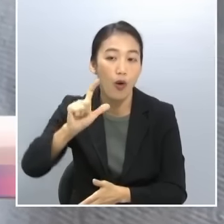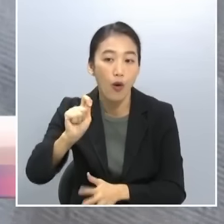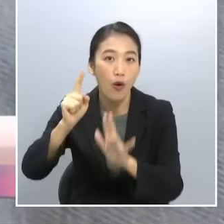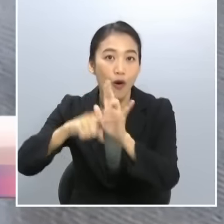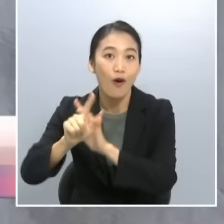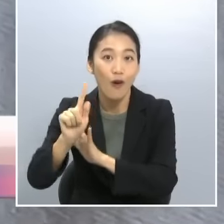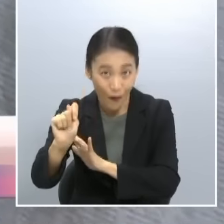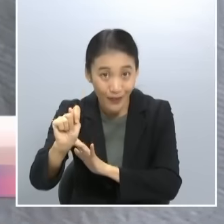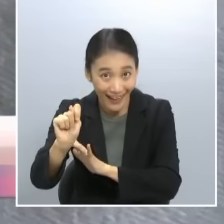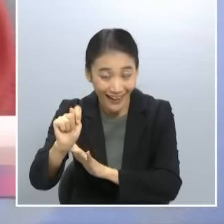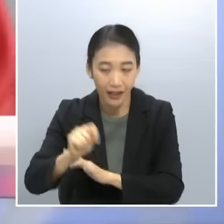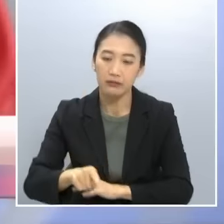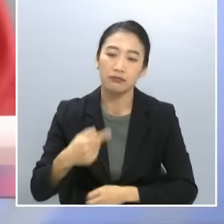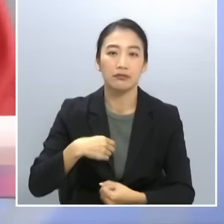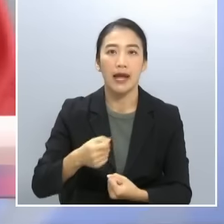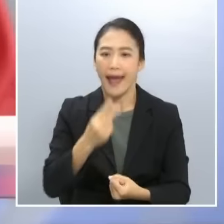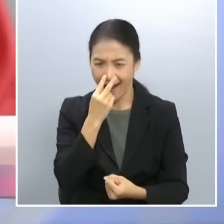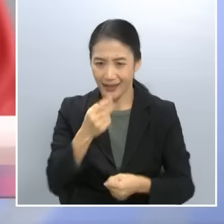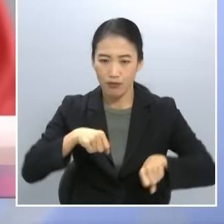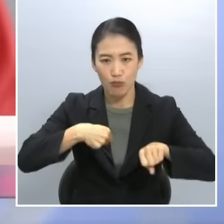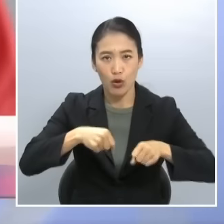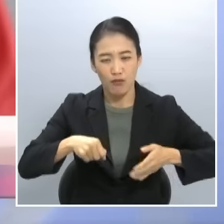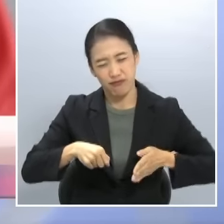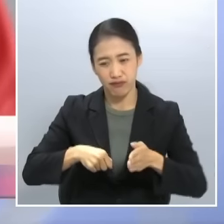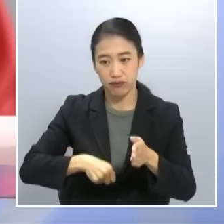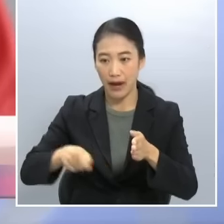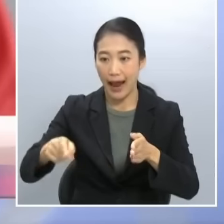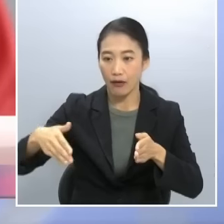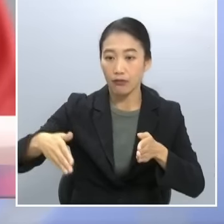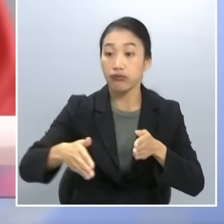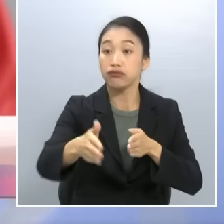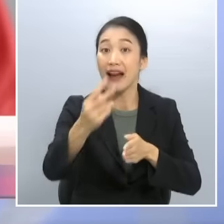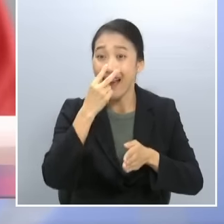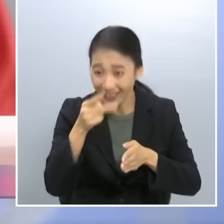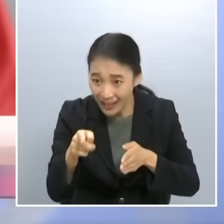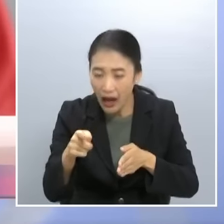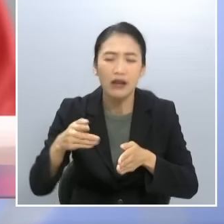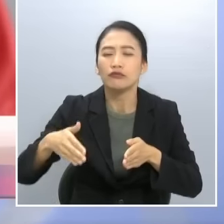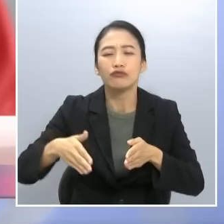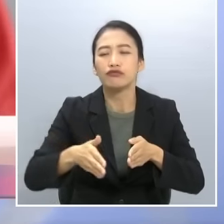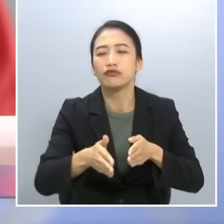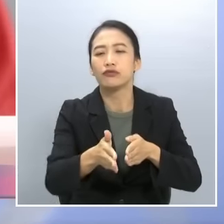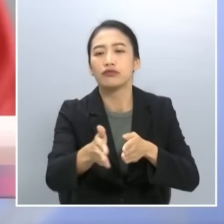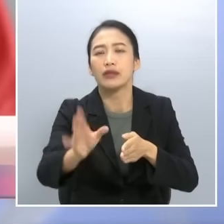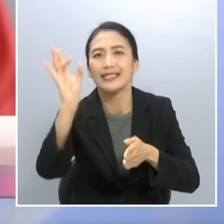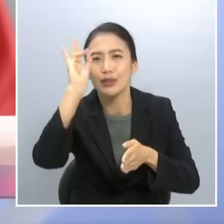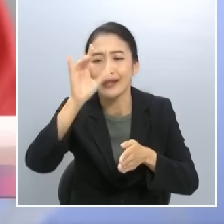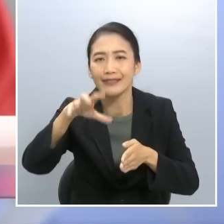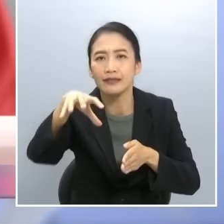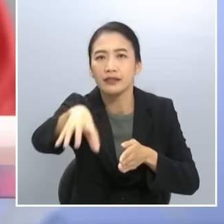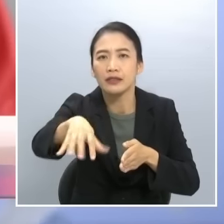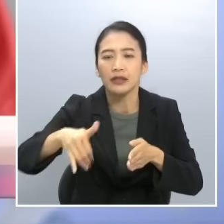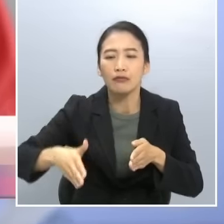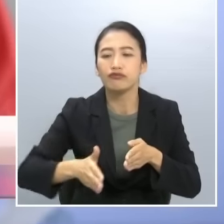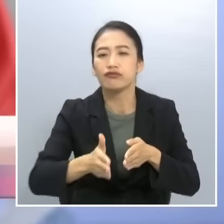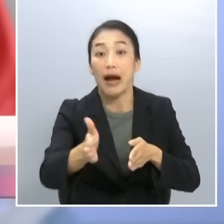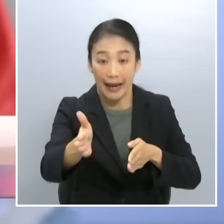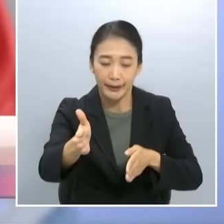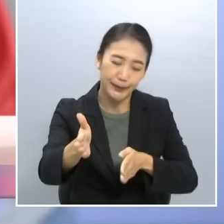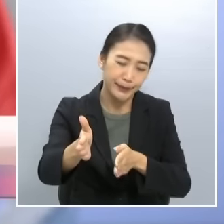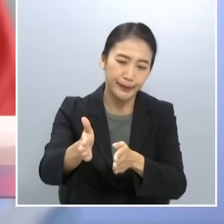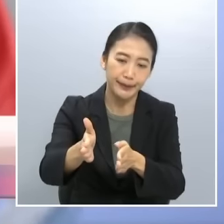ยื้มมาน่บอสเอามาทำรถแล้วผมก็ขี่ข้ามกลับมารอมันแล้วมันก็ขี่รถข้ามไปหลังบ้านมันเอาของออกมาให้ผมก็แค่นั้นแหละขี่รถคันไหน